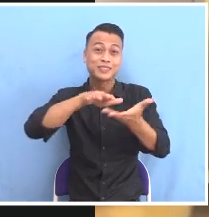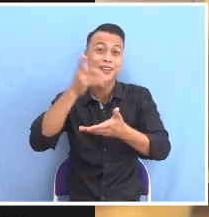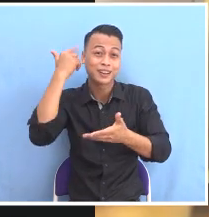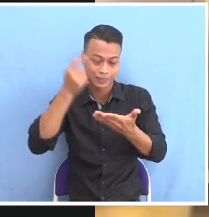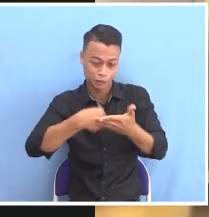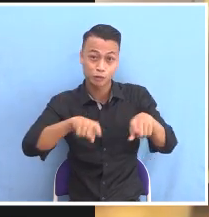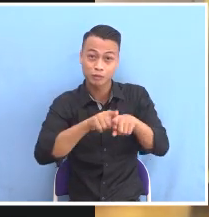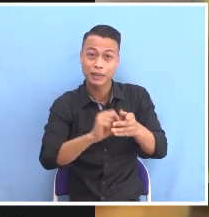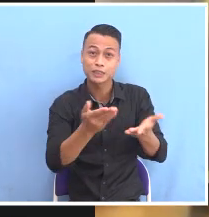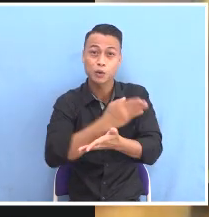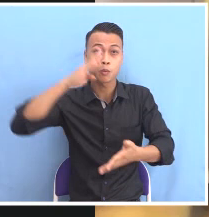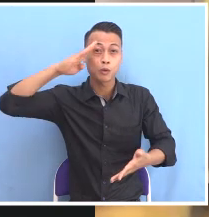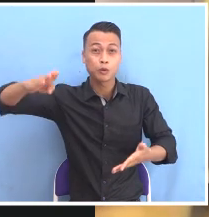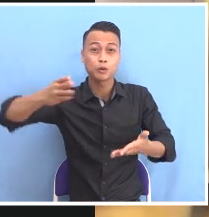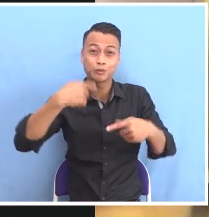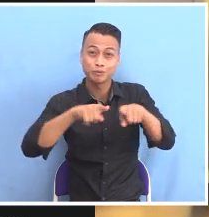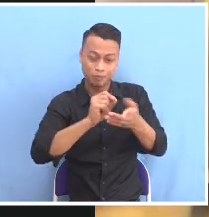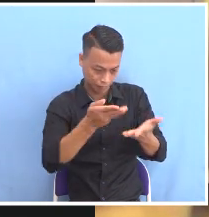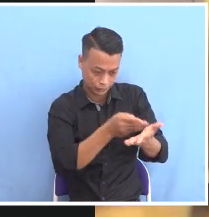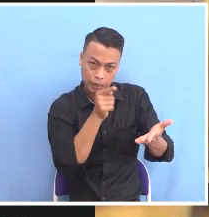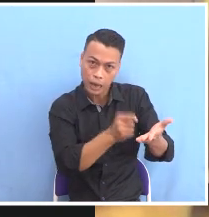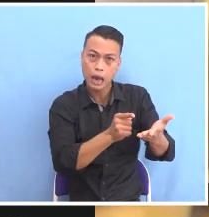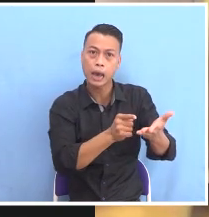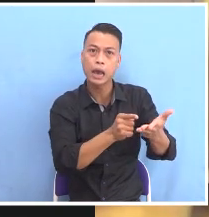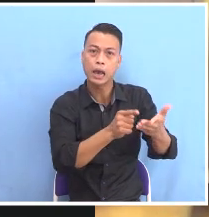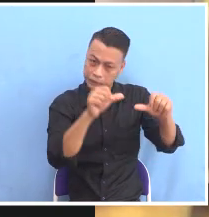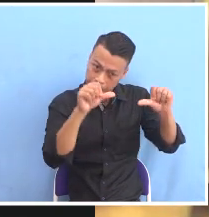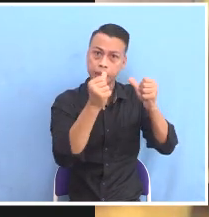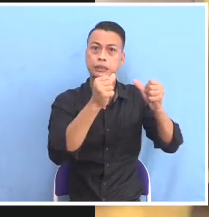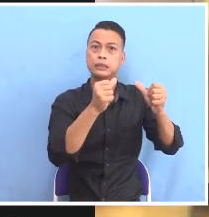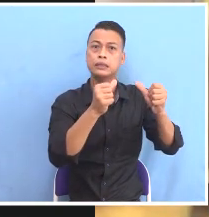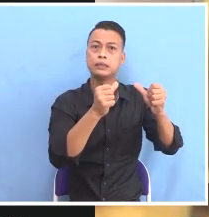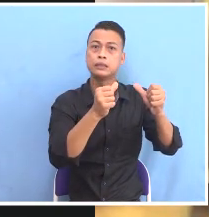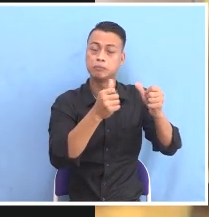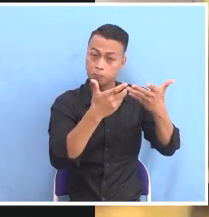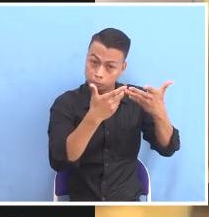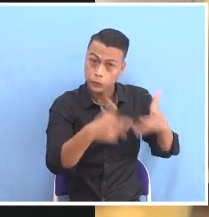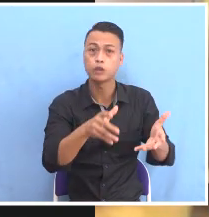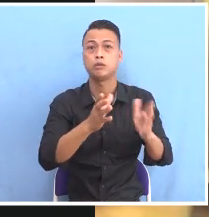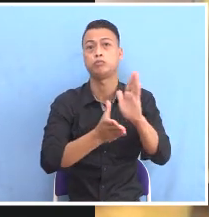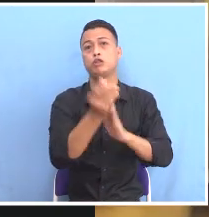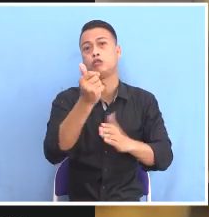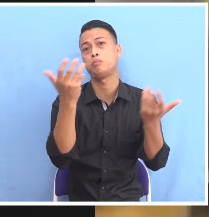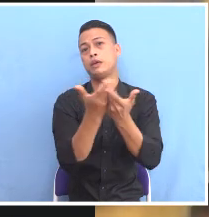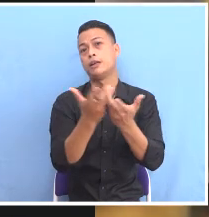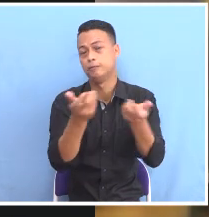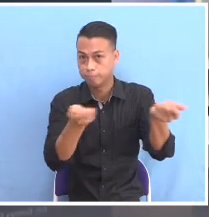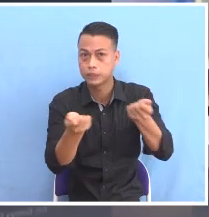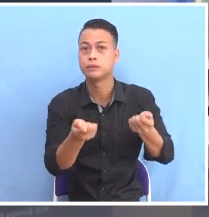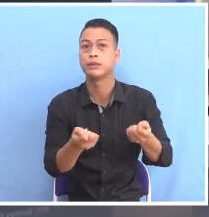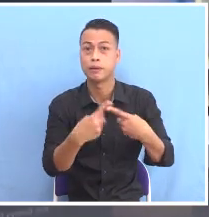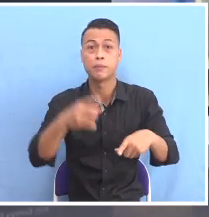။အဲ့ပင်လုံစာချုပ်ကသောတူညီချက်ဒီဂရီကုတ်ဒီအခြေခံဘောကစဉ်းစားဒီပြည်အောင်စုပြဿနာကိုဖြေရှင်းဖို့သူတို့စဉ်းစားတ